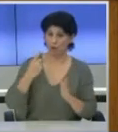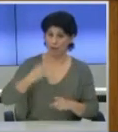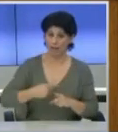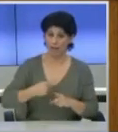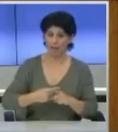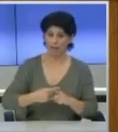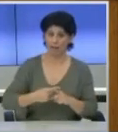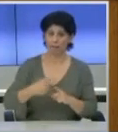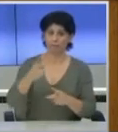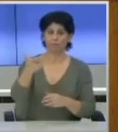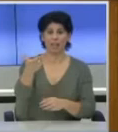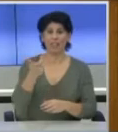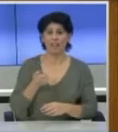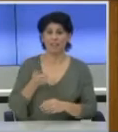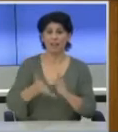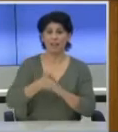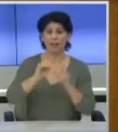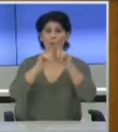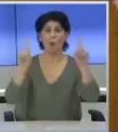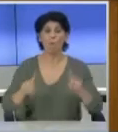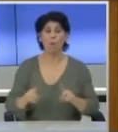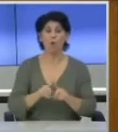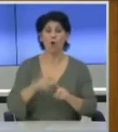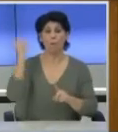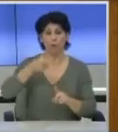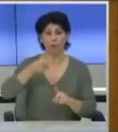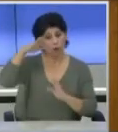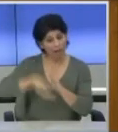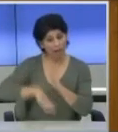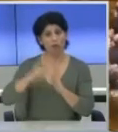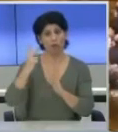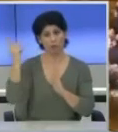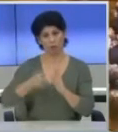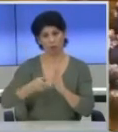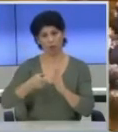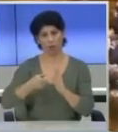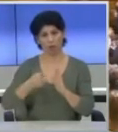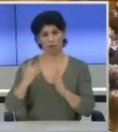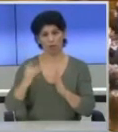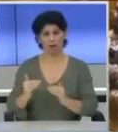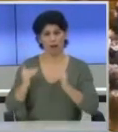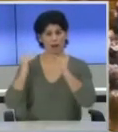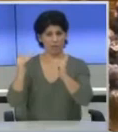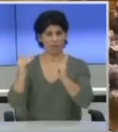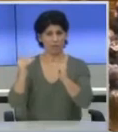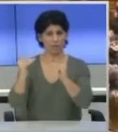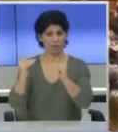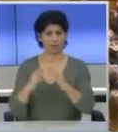η χώρα δανείζεται με 15 ετές ομόλογο με επιτόκιο κάτω του 2%, όταν αναβαθμίζεται